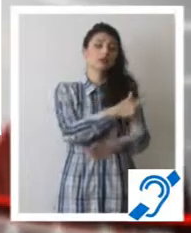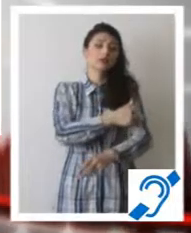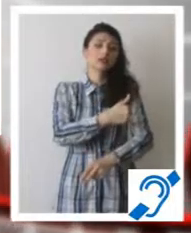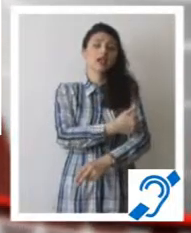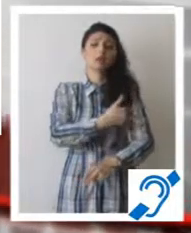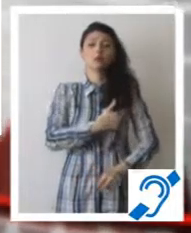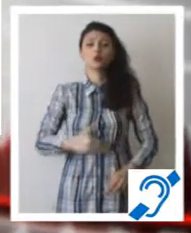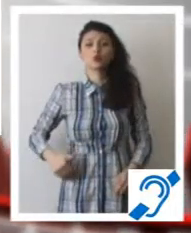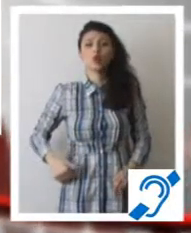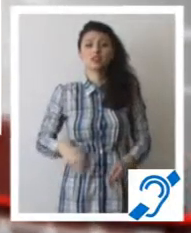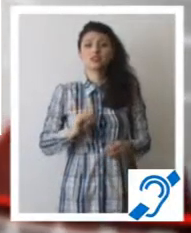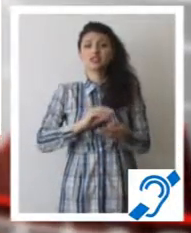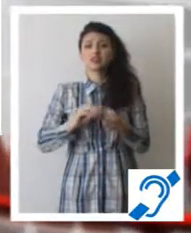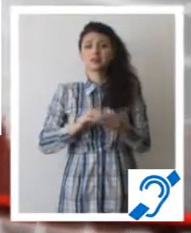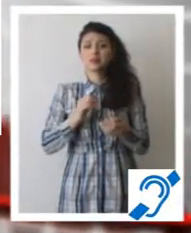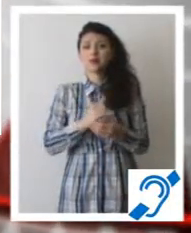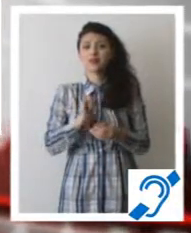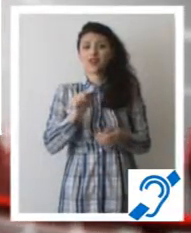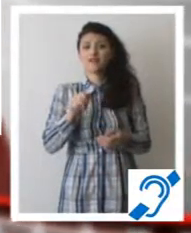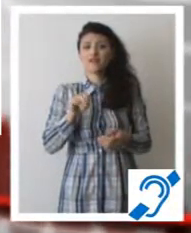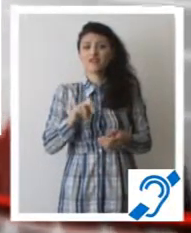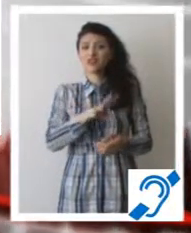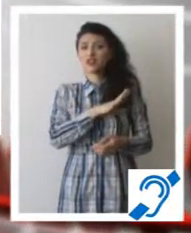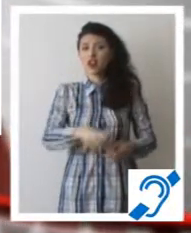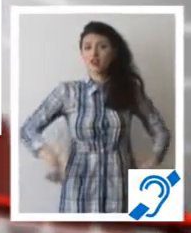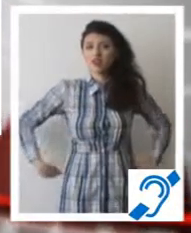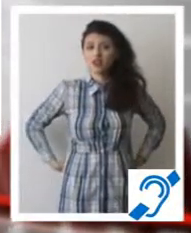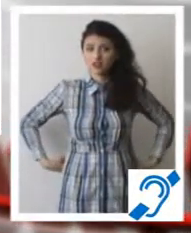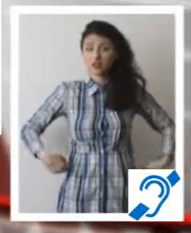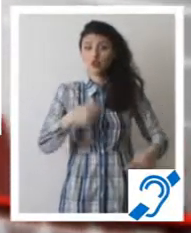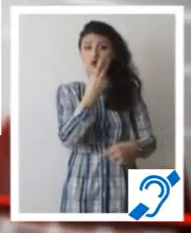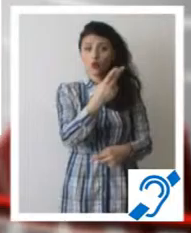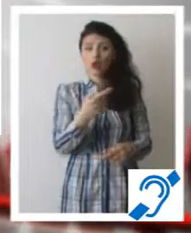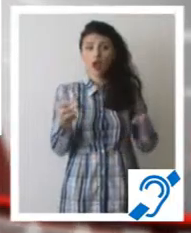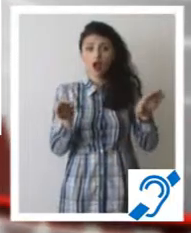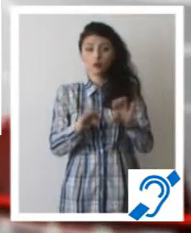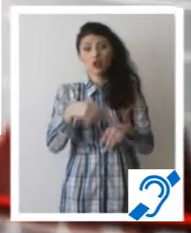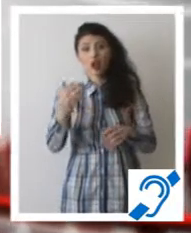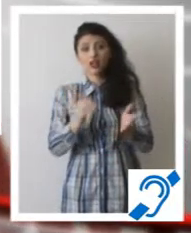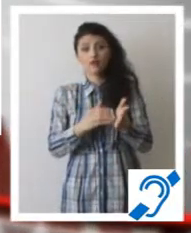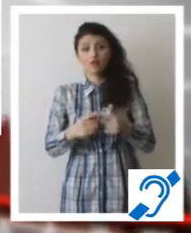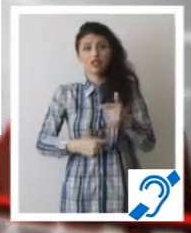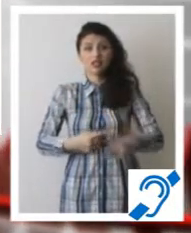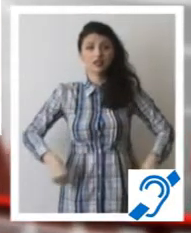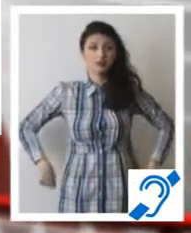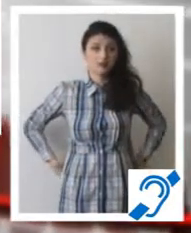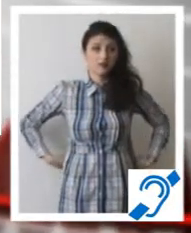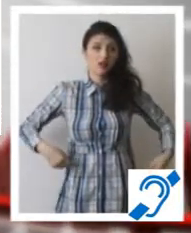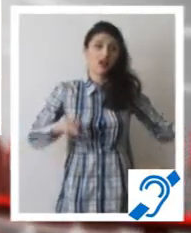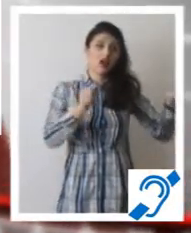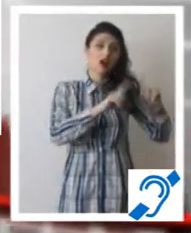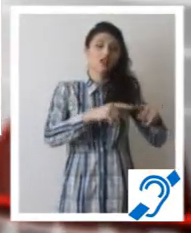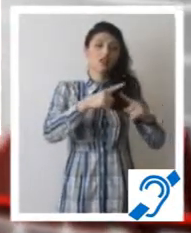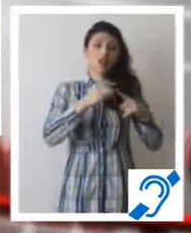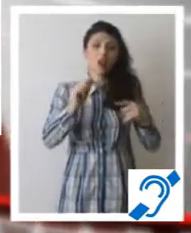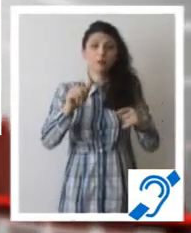din București cu simptome specifice insuficienței renale. Doi dintre ei au murit, unii au nevoie de dializă, alții sunt în terapie intensivă. Bebelușii